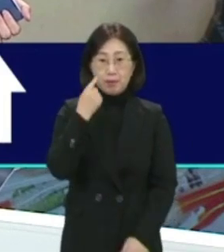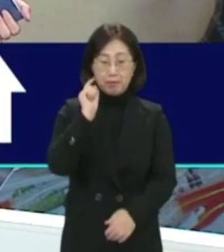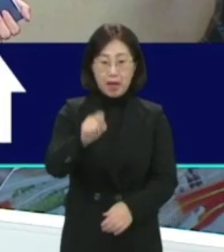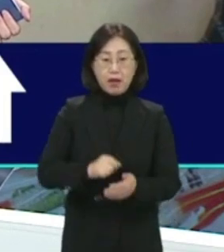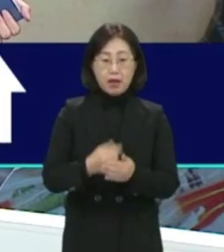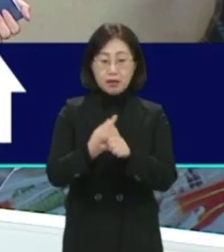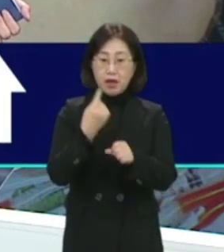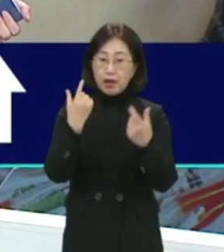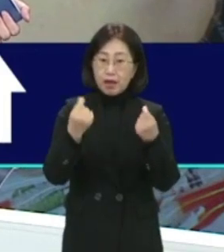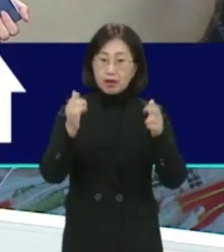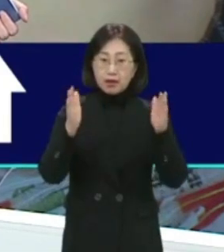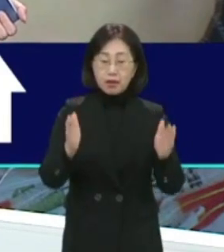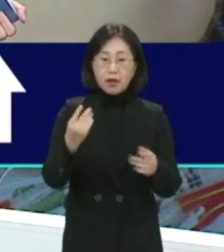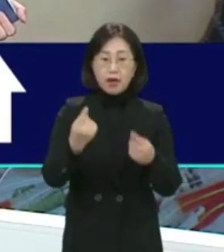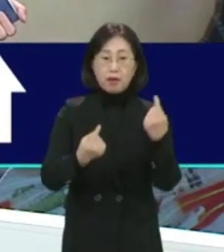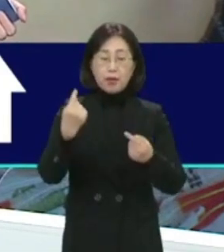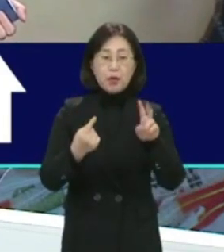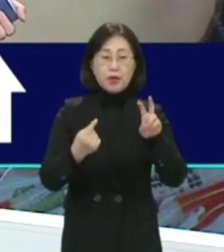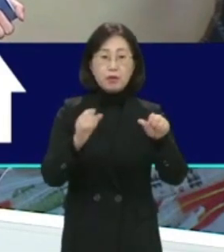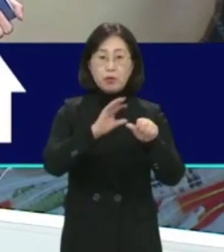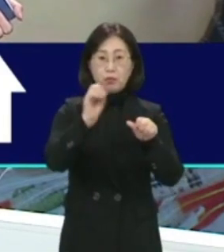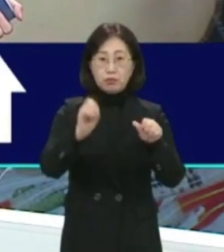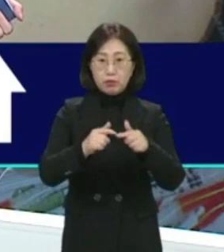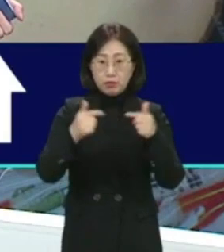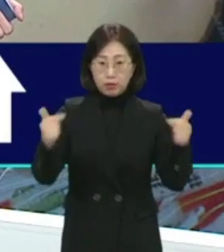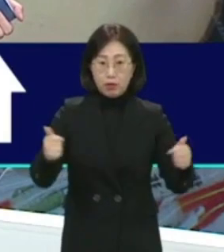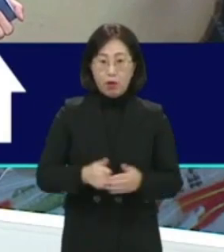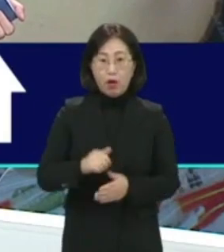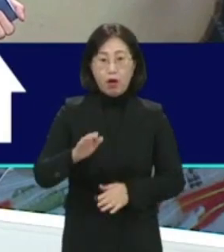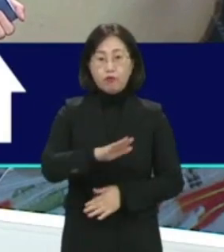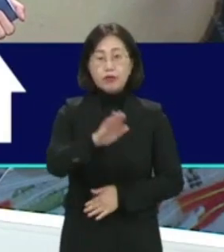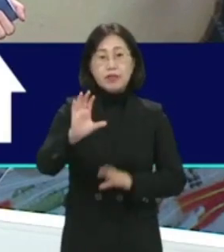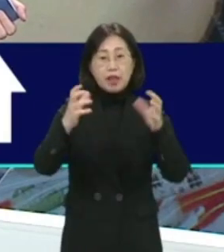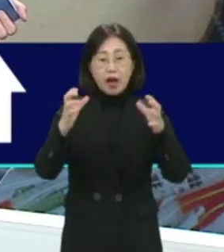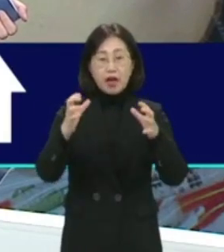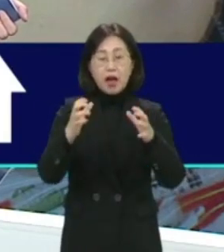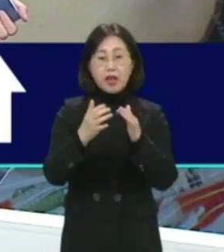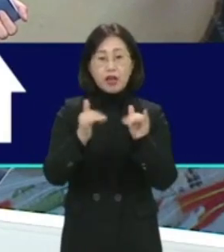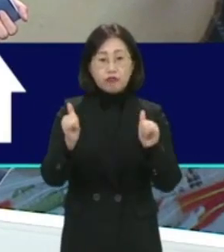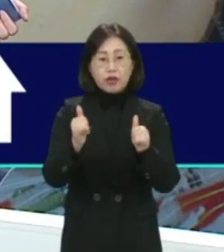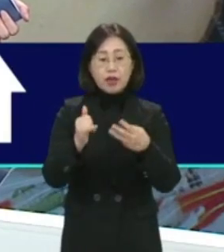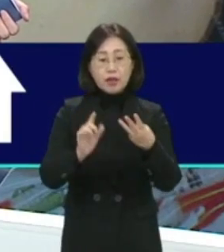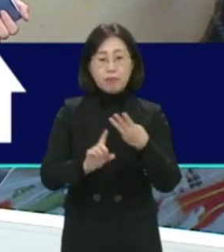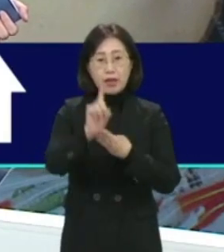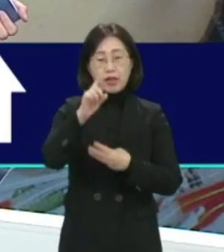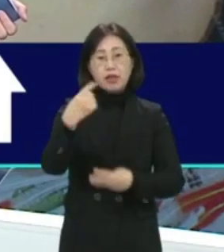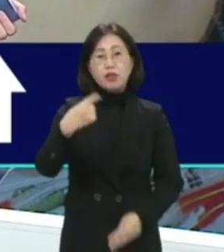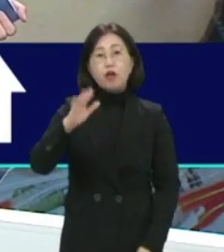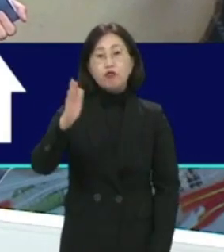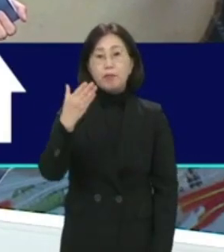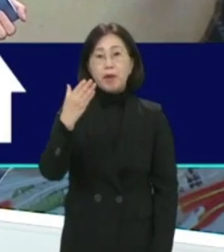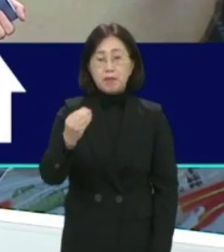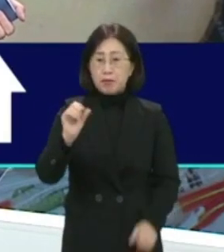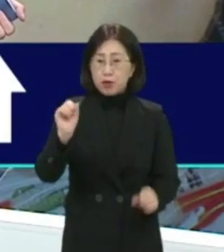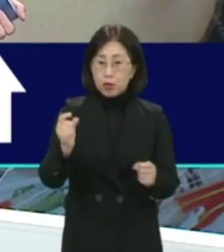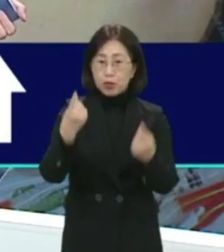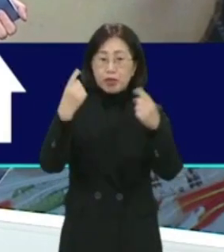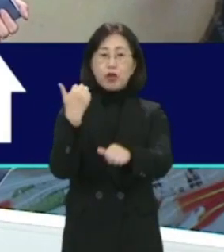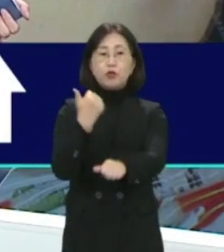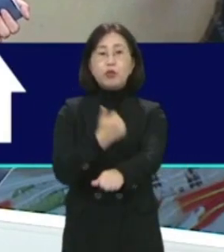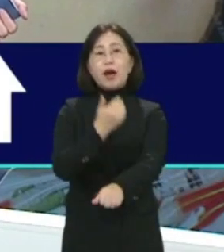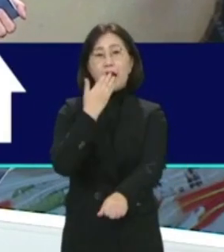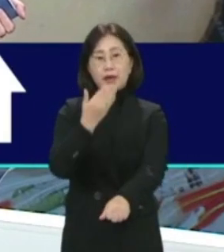기간보다 25% 늘어난 건데 우리나라 인구의 3분의 1에 해당하는 1,900만 명이 동시에 투약하는